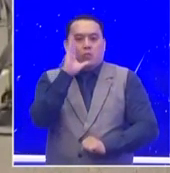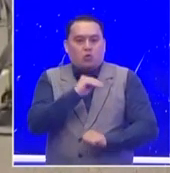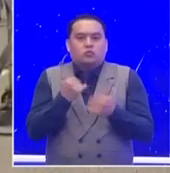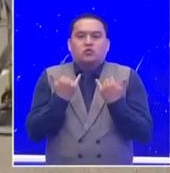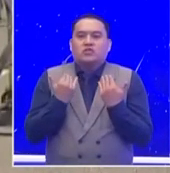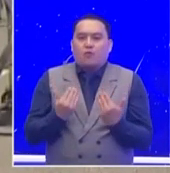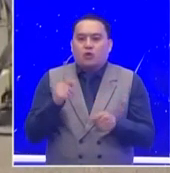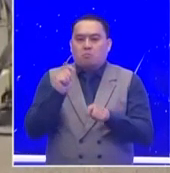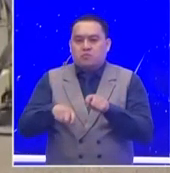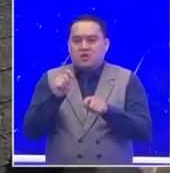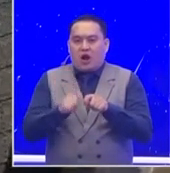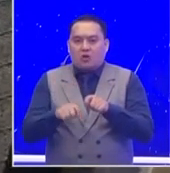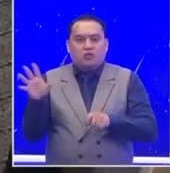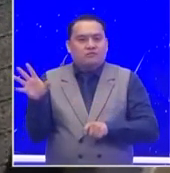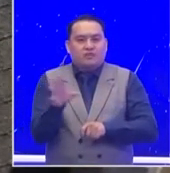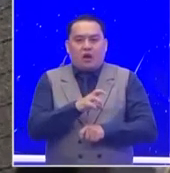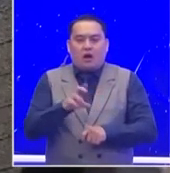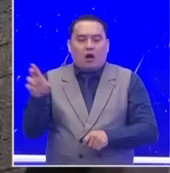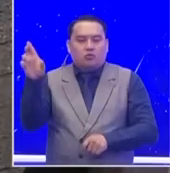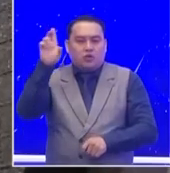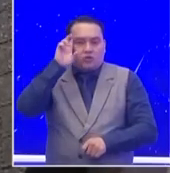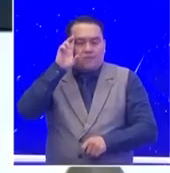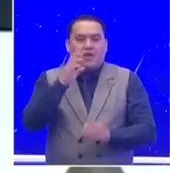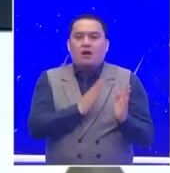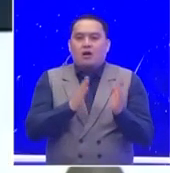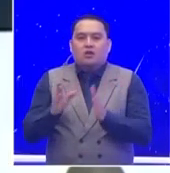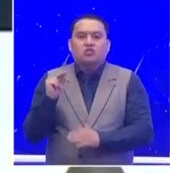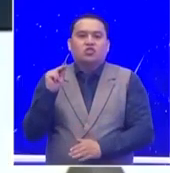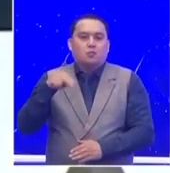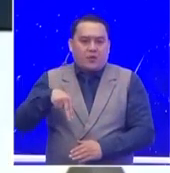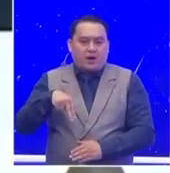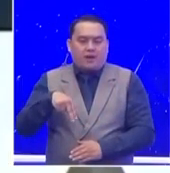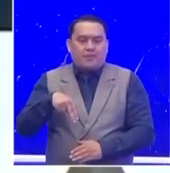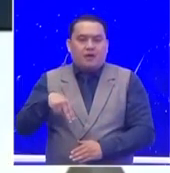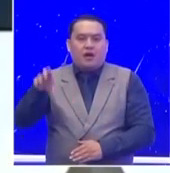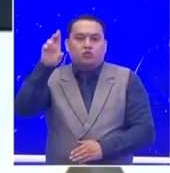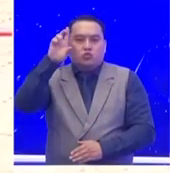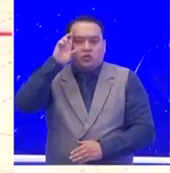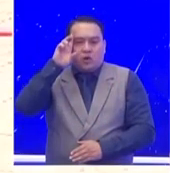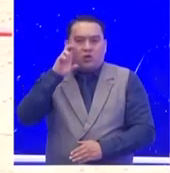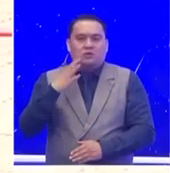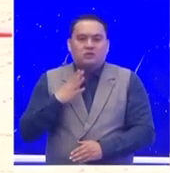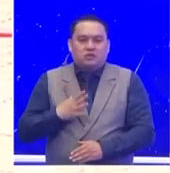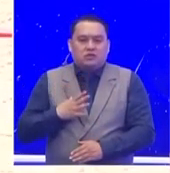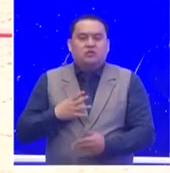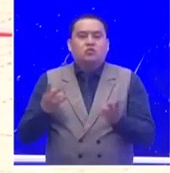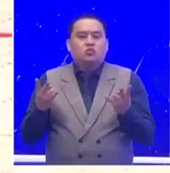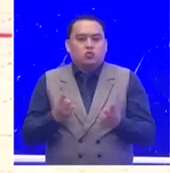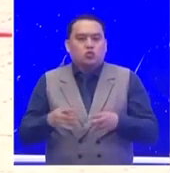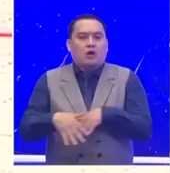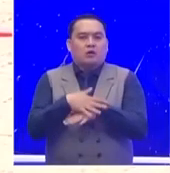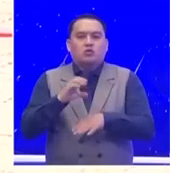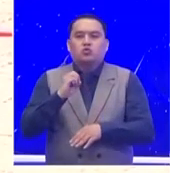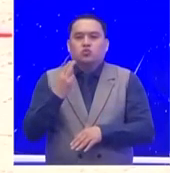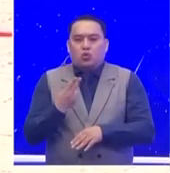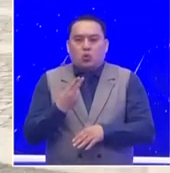сегодня проверяет на прочность все государства. Жизнь в режиме чрезвычайного положения приводит к издержкам. В первую очередь